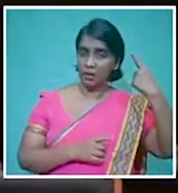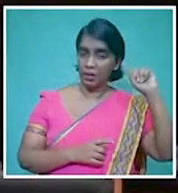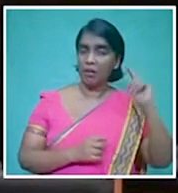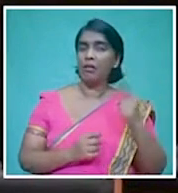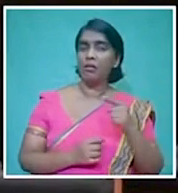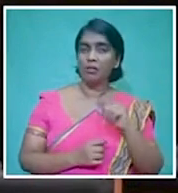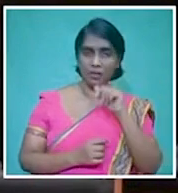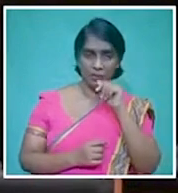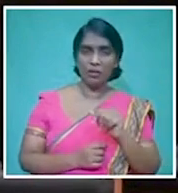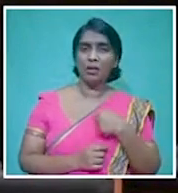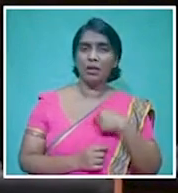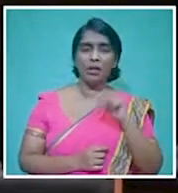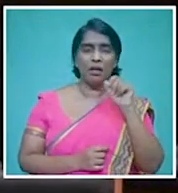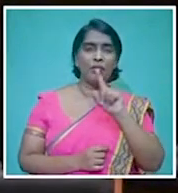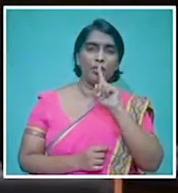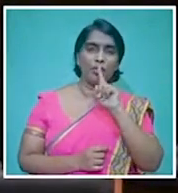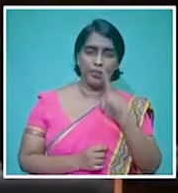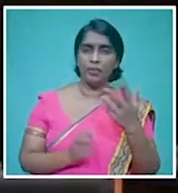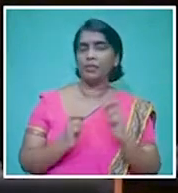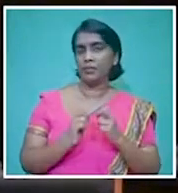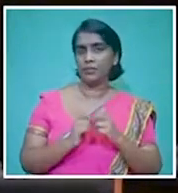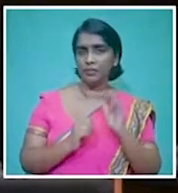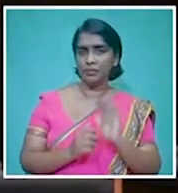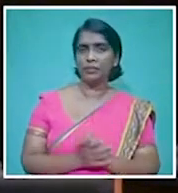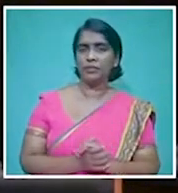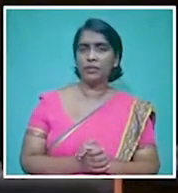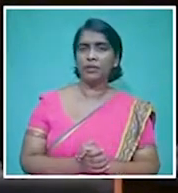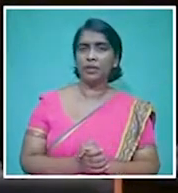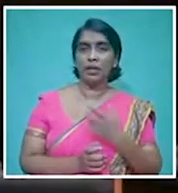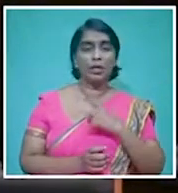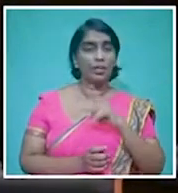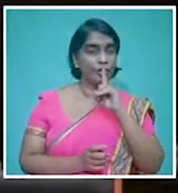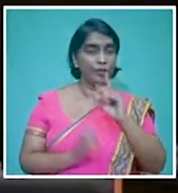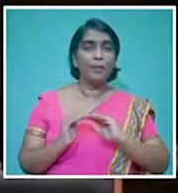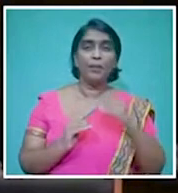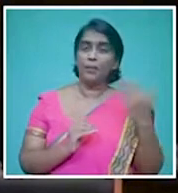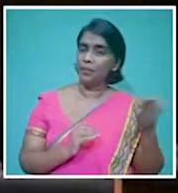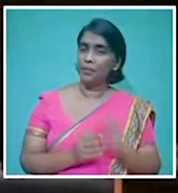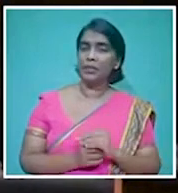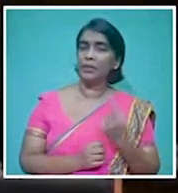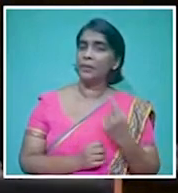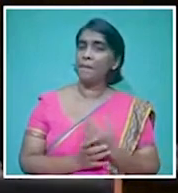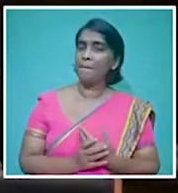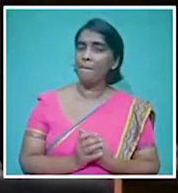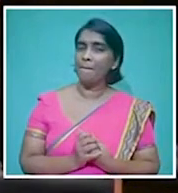හරියට මම ඔය නම් කරේ නැති නිසා තමයි උනේ. දැන් මම ඔක කිව්වෙන් පස්සේ ඊයේ